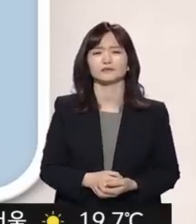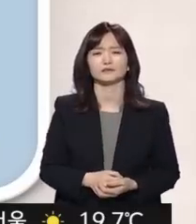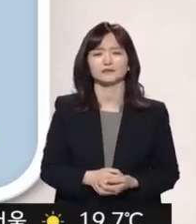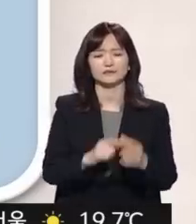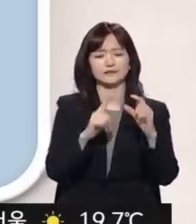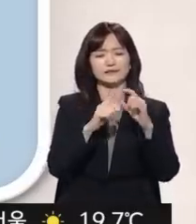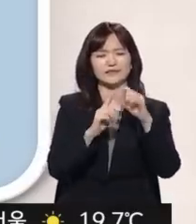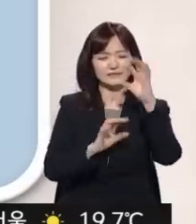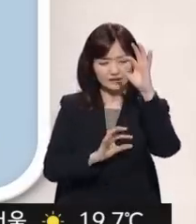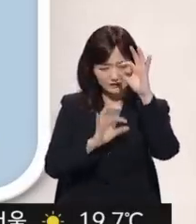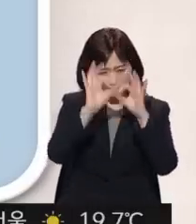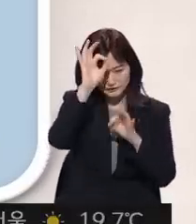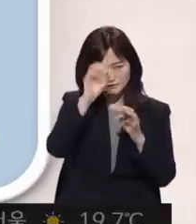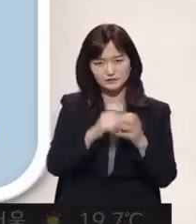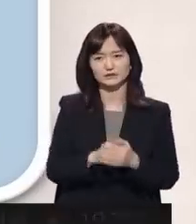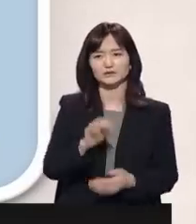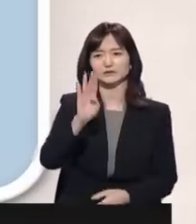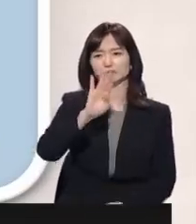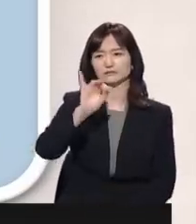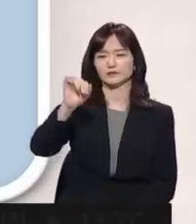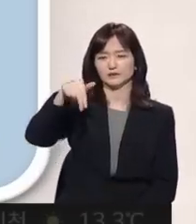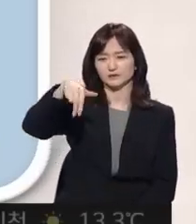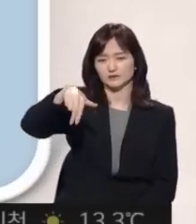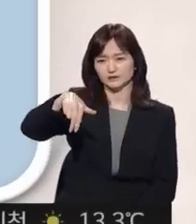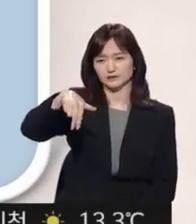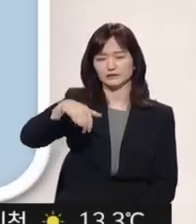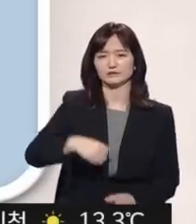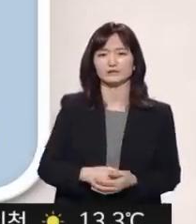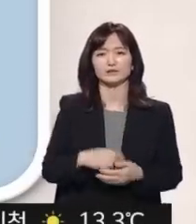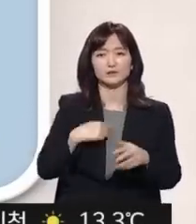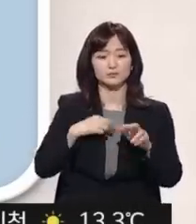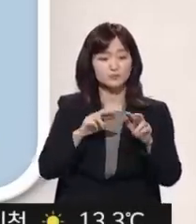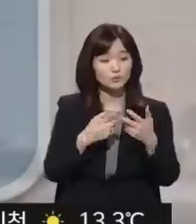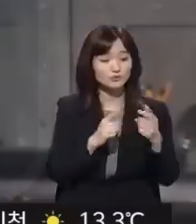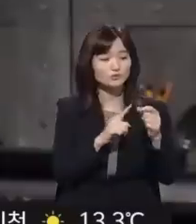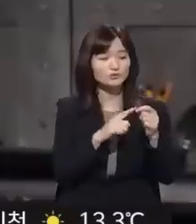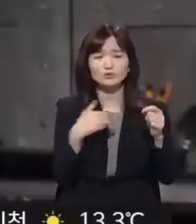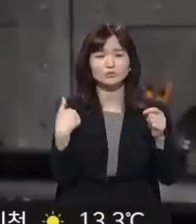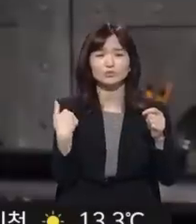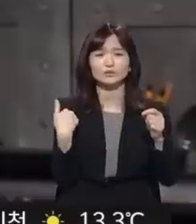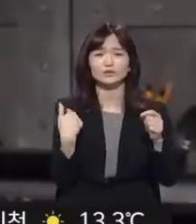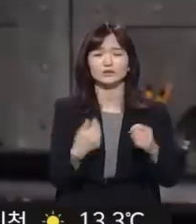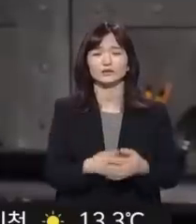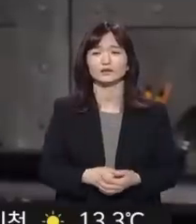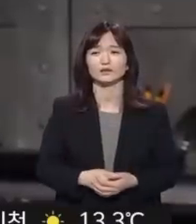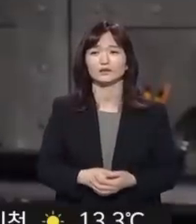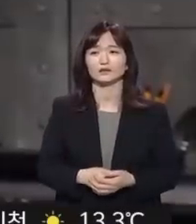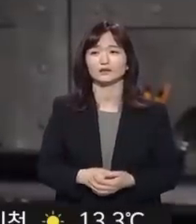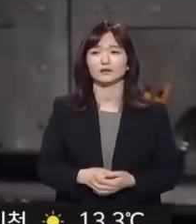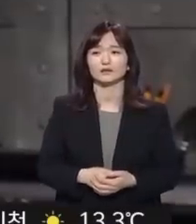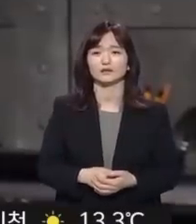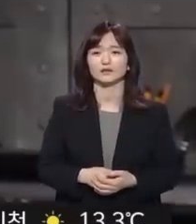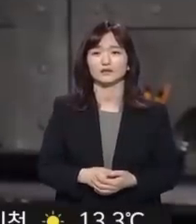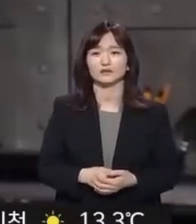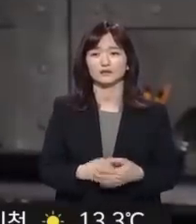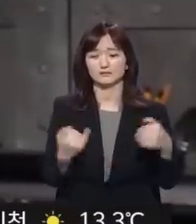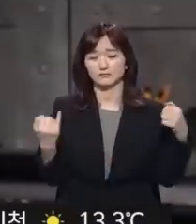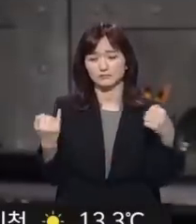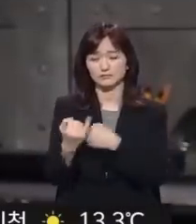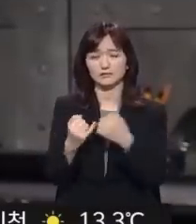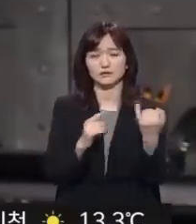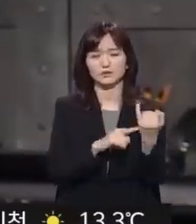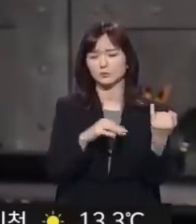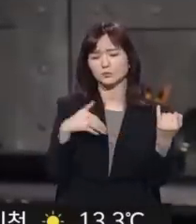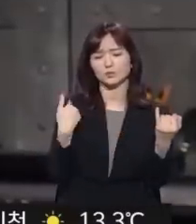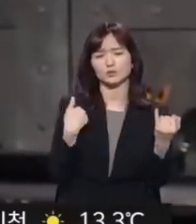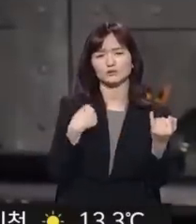썼어요. 이 빚은 지읒해야 되지 않습니까? 그러니까 본인이 지금 국어를 잘 모르네요. 그러니까 이 탓하는 게 본인이 잘 모르고 쓰는 거기